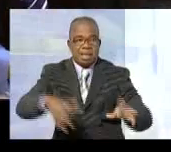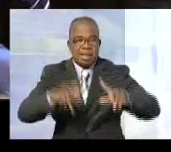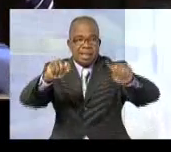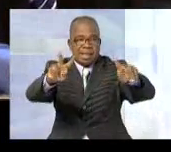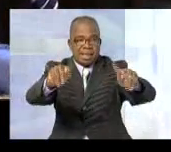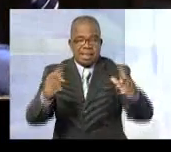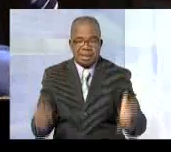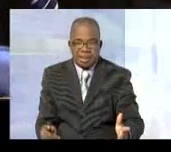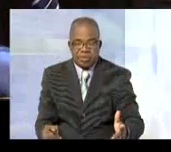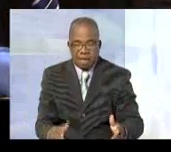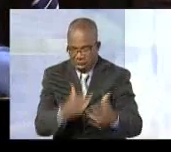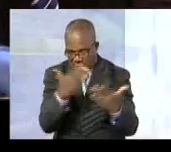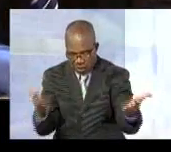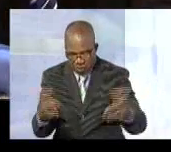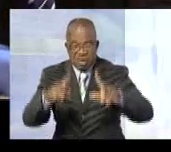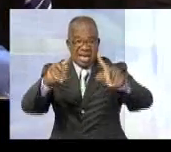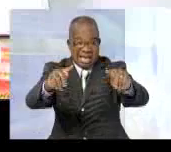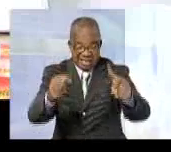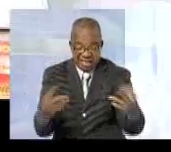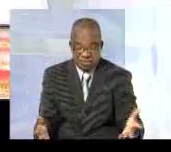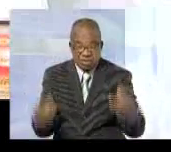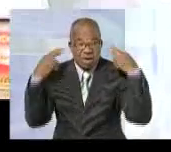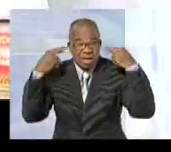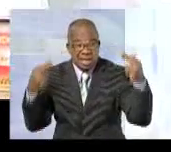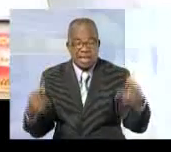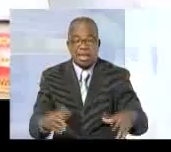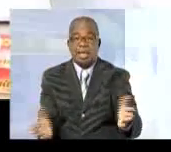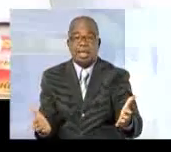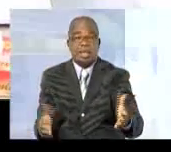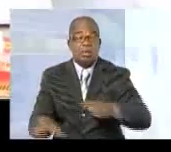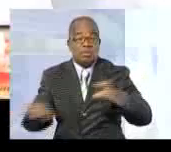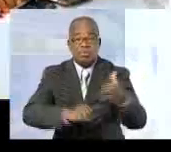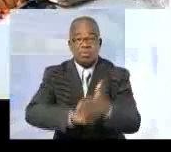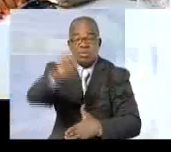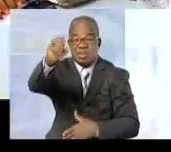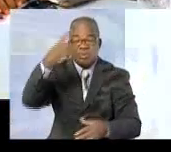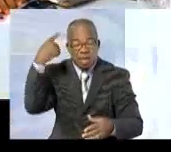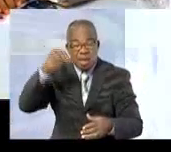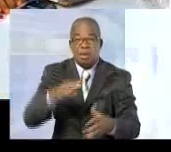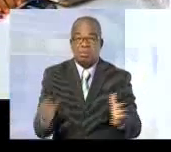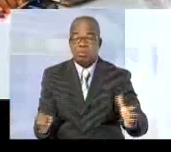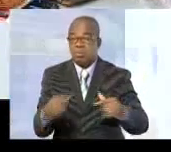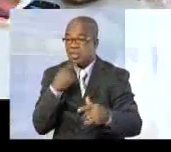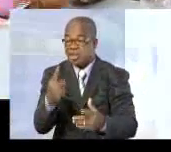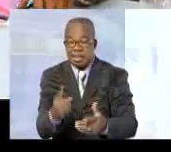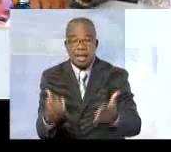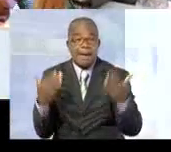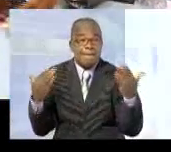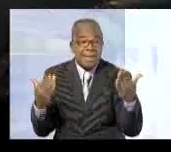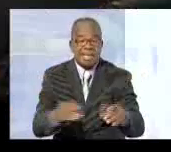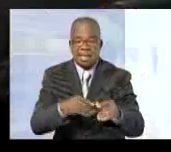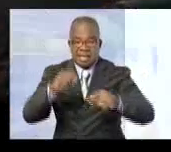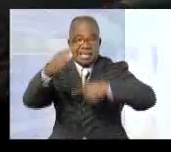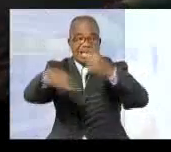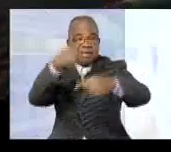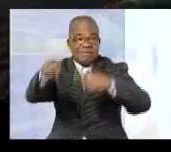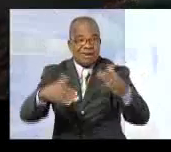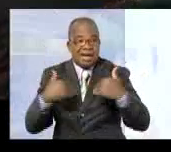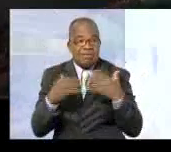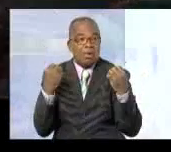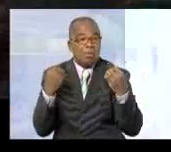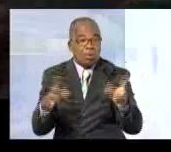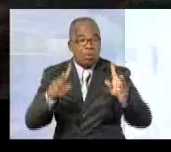Pendant ces 3 jours de séminaire, les responsables de la RTI se pencheront sur la ligne éditoriale et le positionnement de RTI 1 et